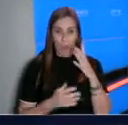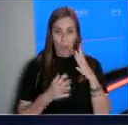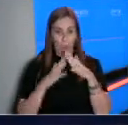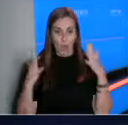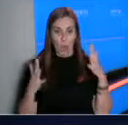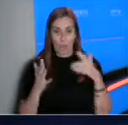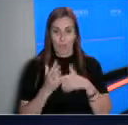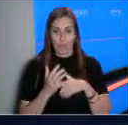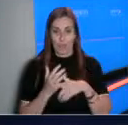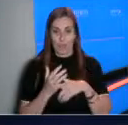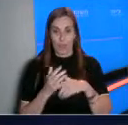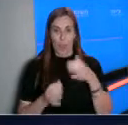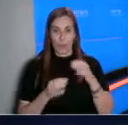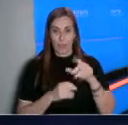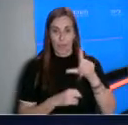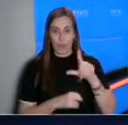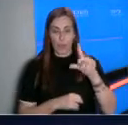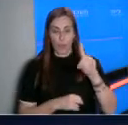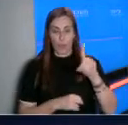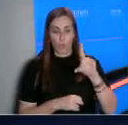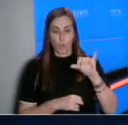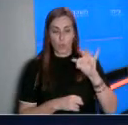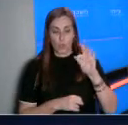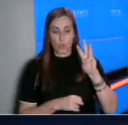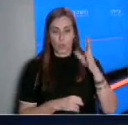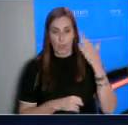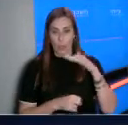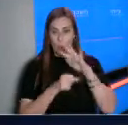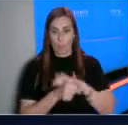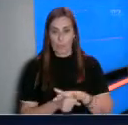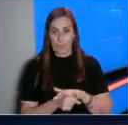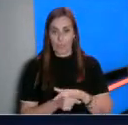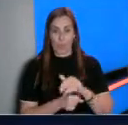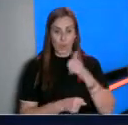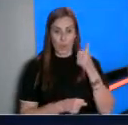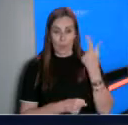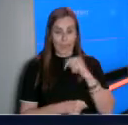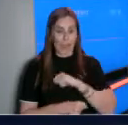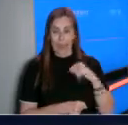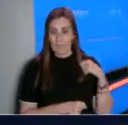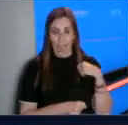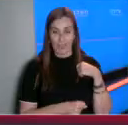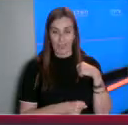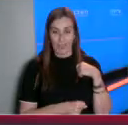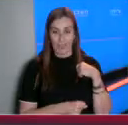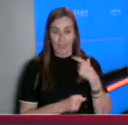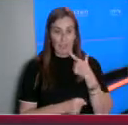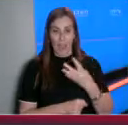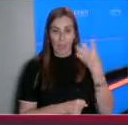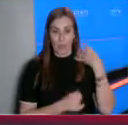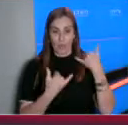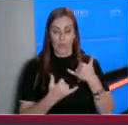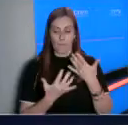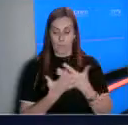כי לינור, עורך דין לינור דויץ' המנכלית שלנו, הייתה בזמנו הלוביסטית הראשונה, היא הייתה לבד באמת לפני 4 שנים,